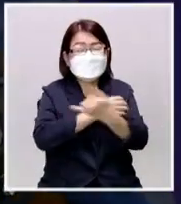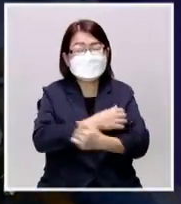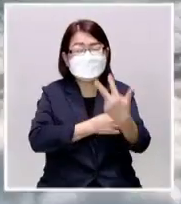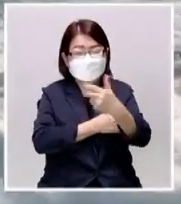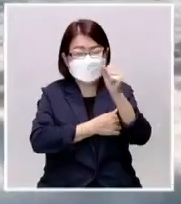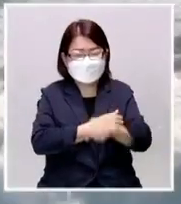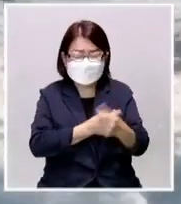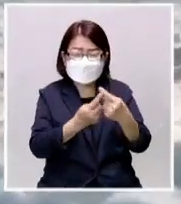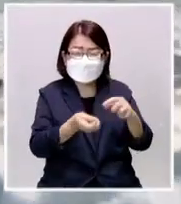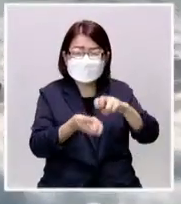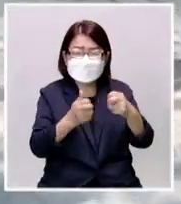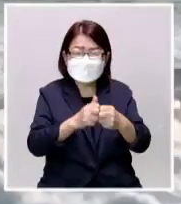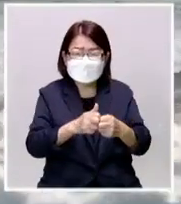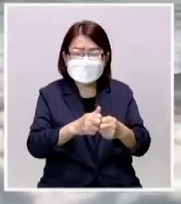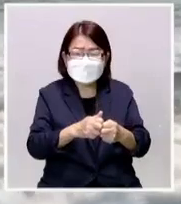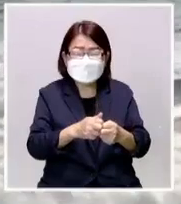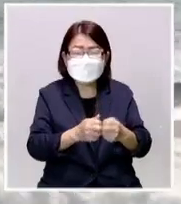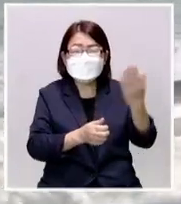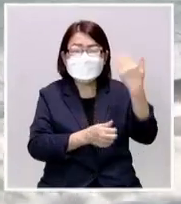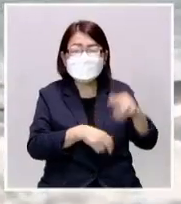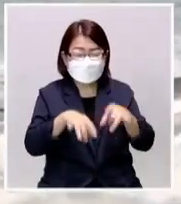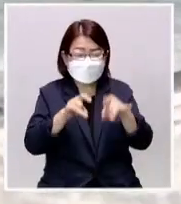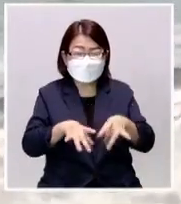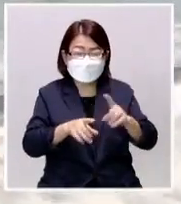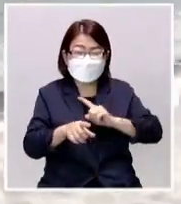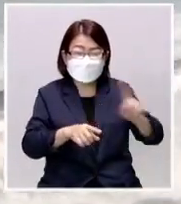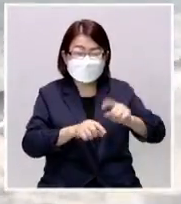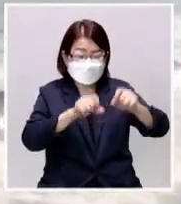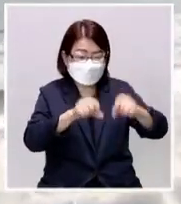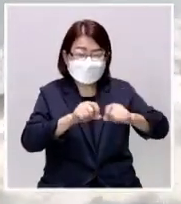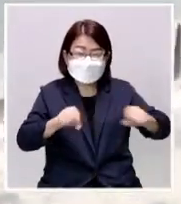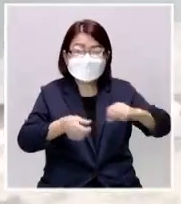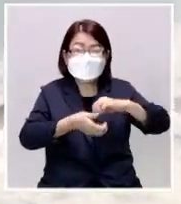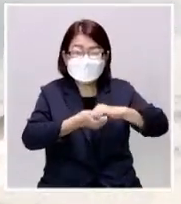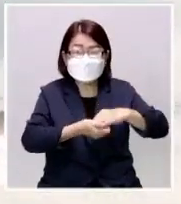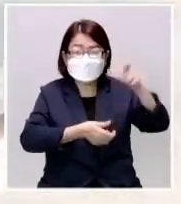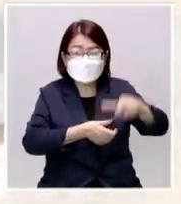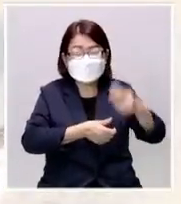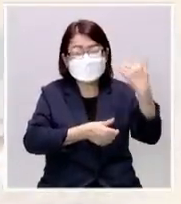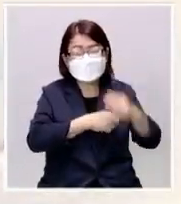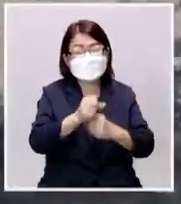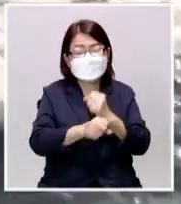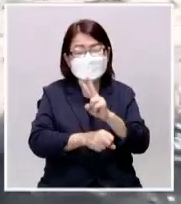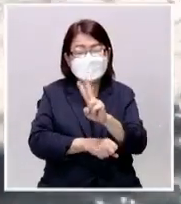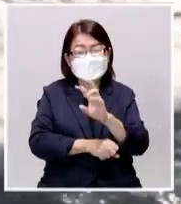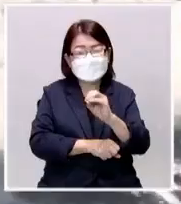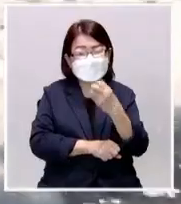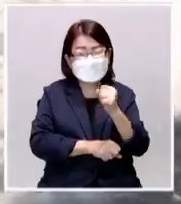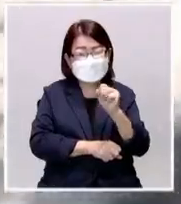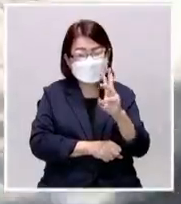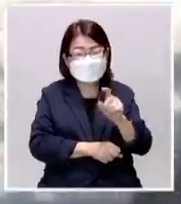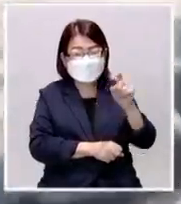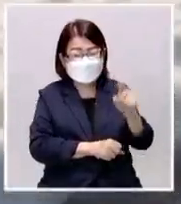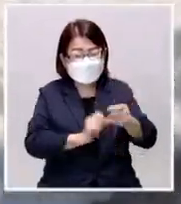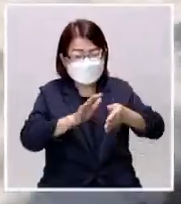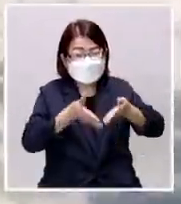ไปส่ประทบต่ข้อตกลงเดิมที่ออเตรีย์ได้ลงนำไ้กัฝงเสรในปี 2016ตอนนั้นเป็นการสั่งซื้อเรืดำน้ำ